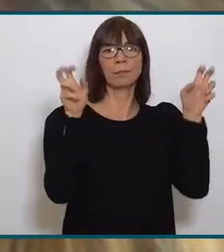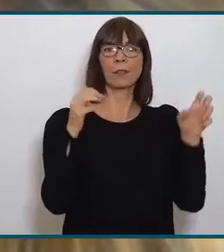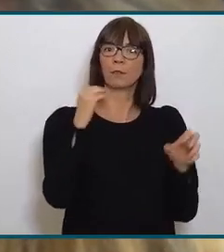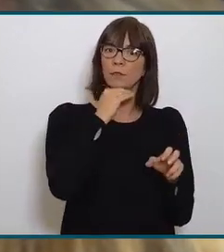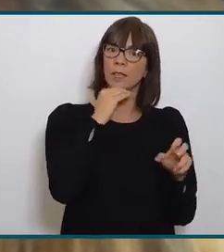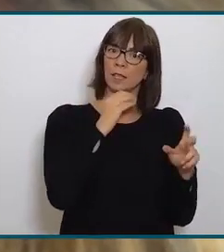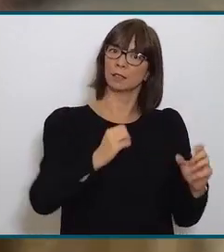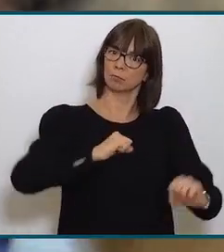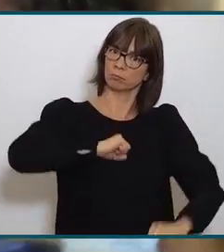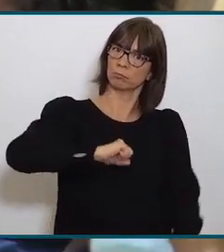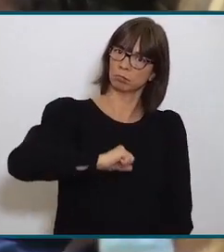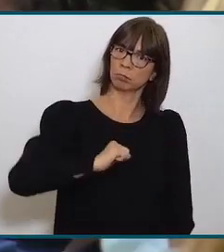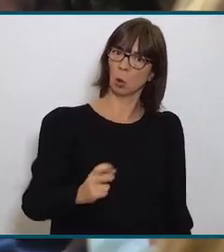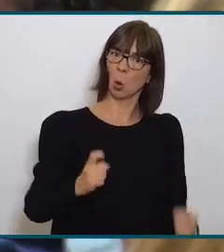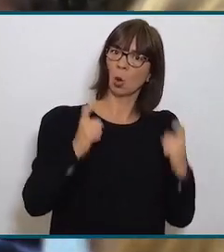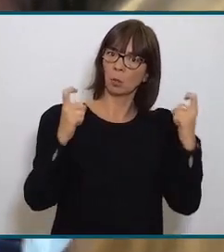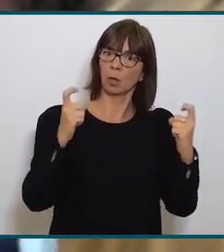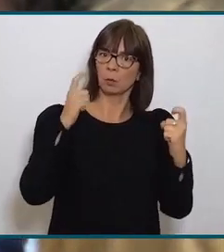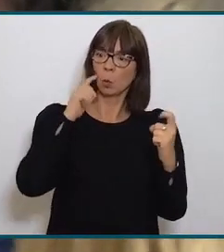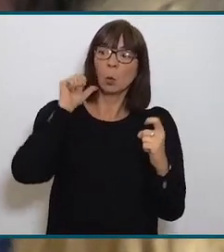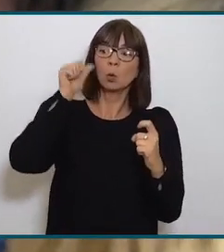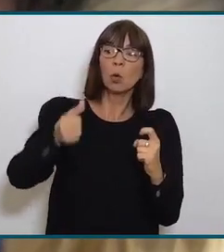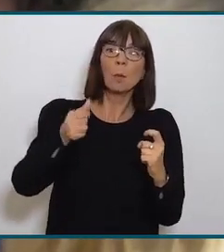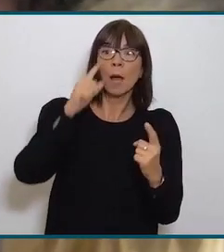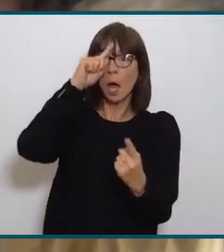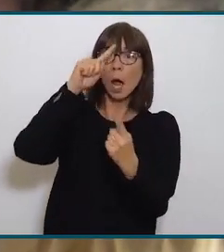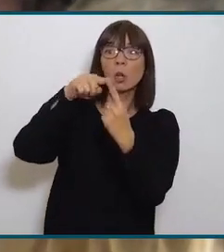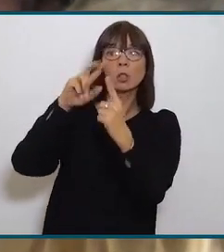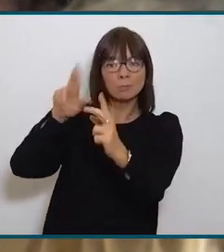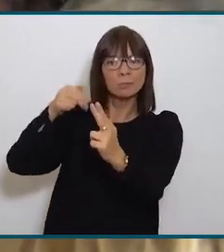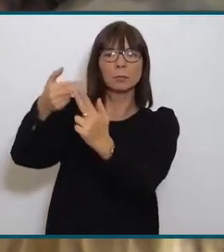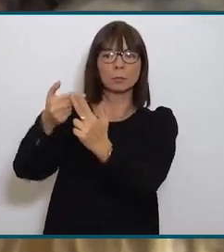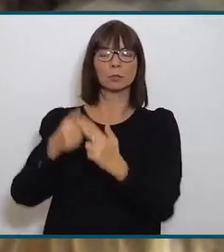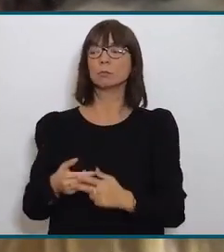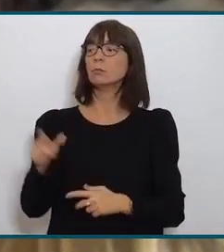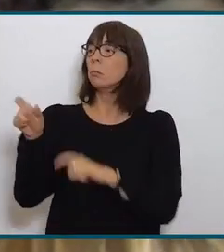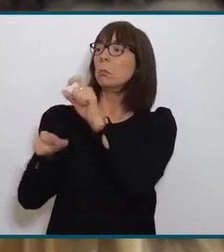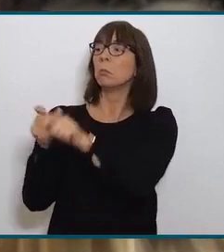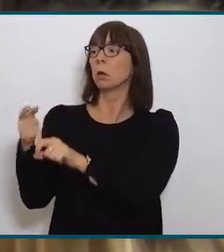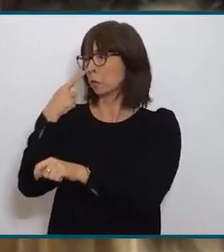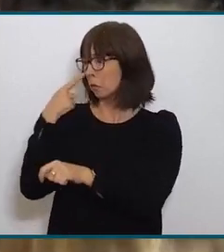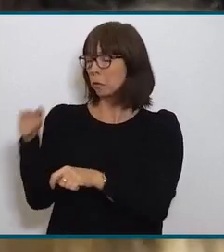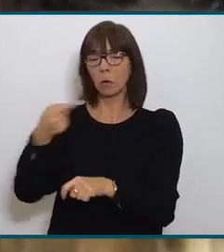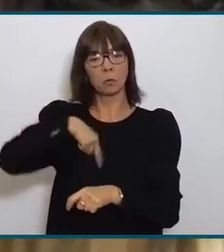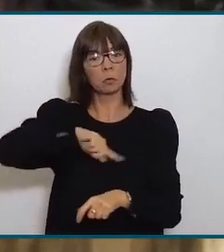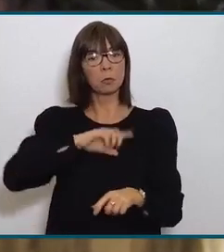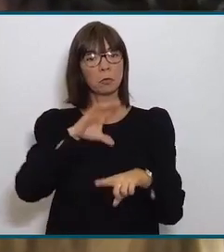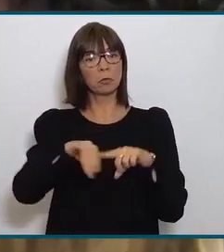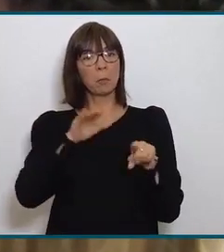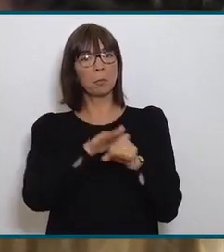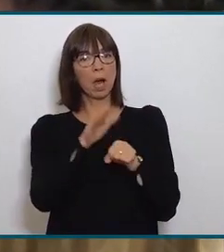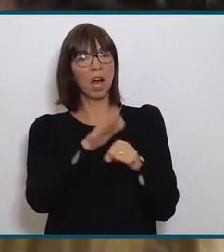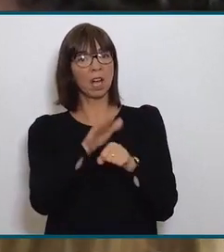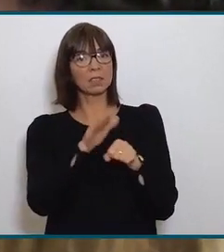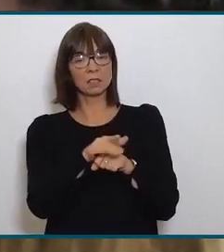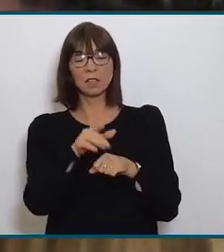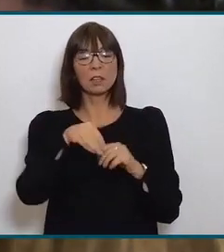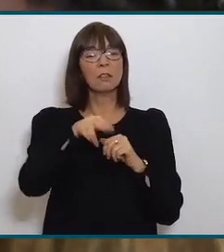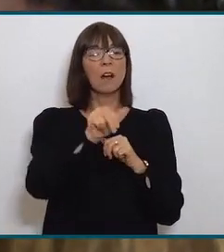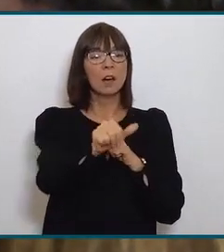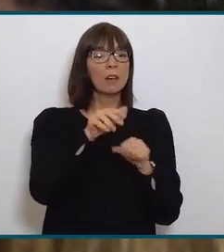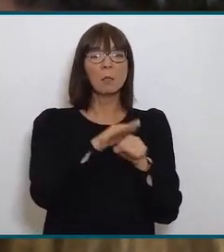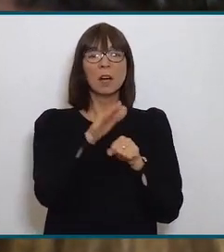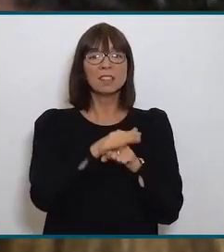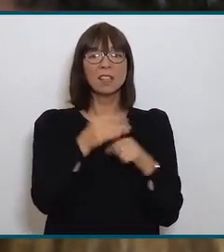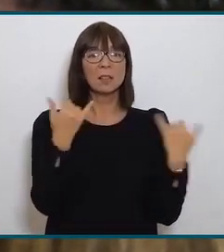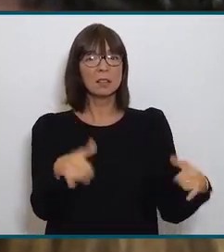répondre aux enjeux de demain. Et pour celles et ceux qui pensent que nous n'en ferons pas assez, que ce sera insuffisant, que nous